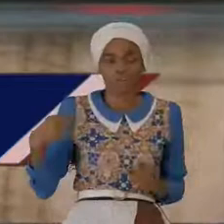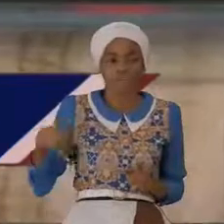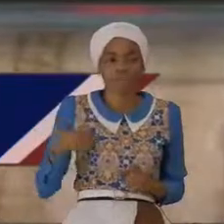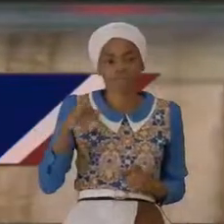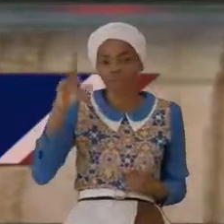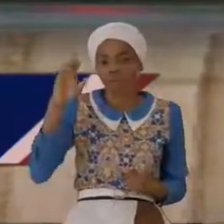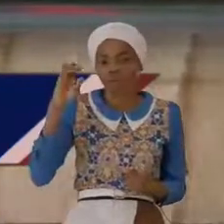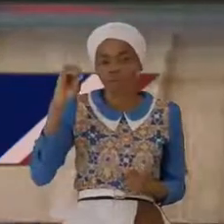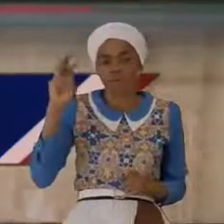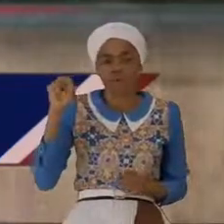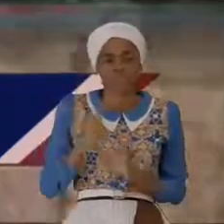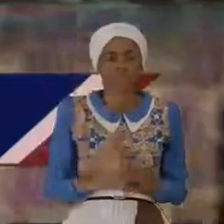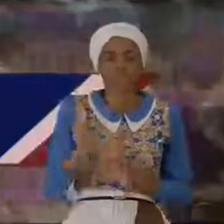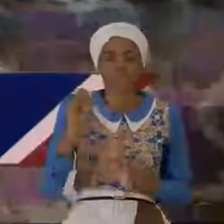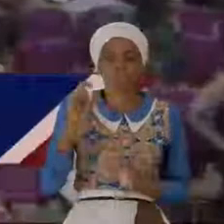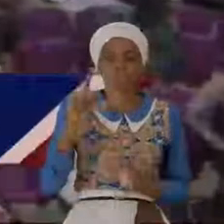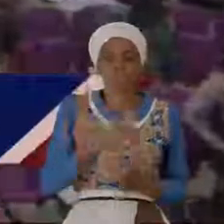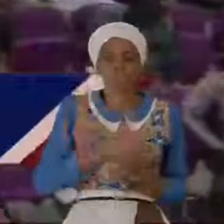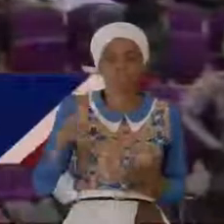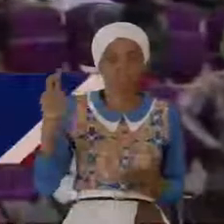Romains chapitre 11, 22.